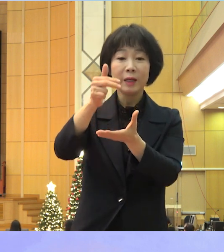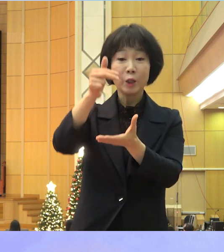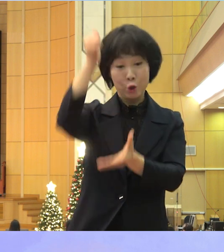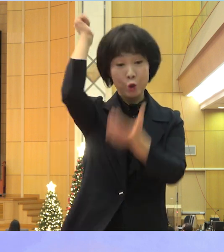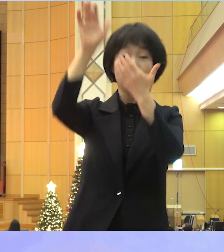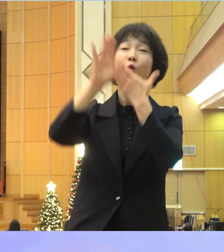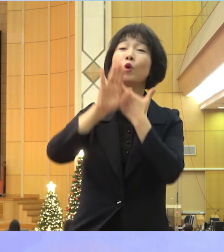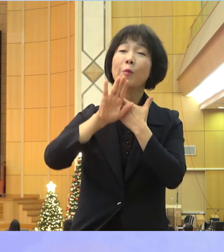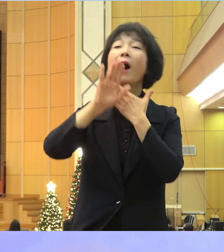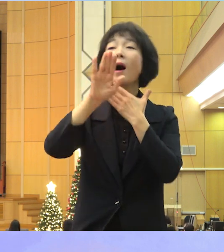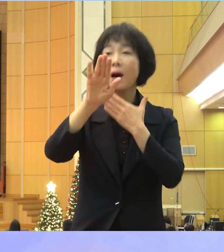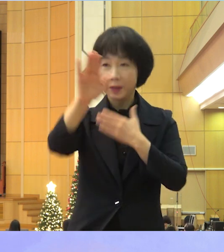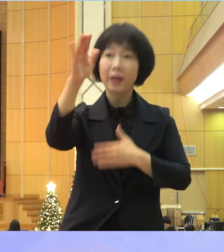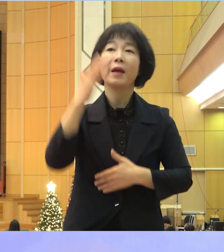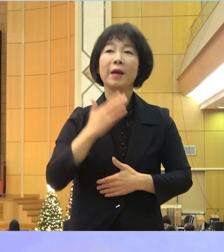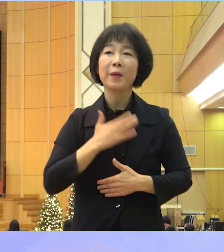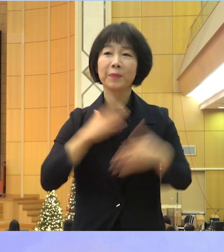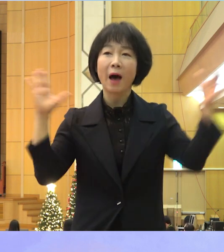소원은